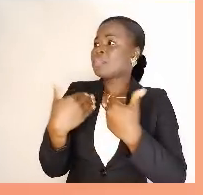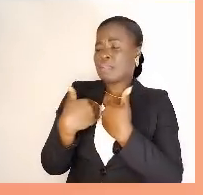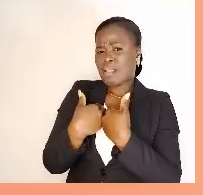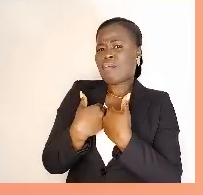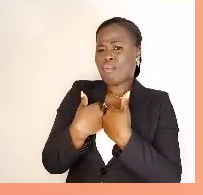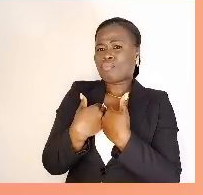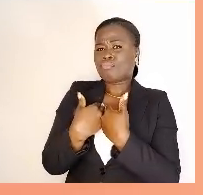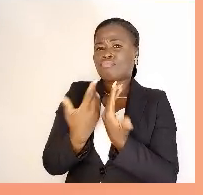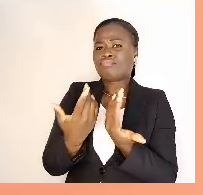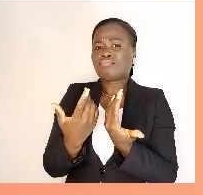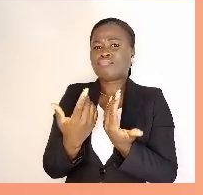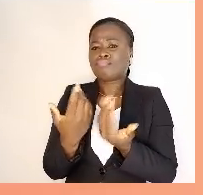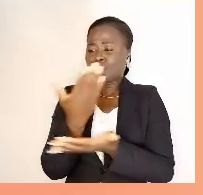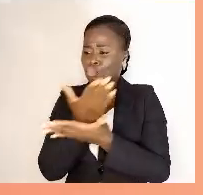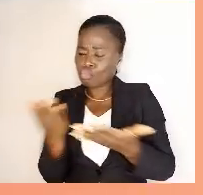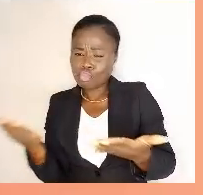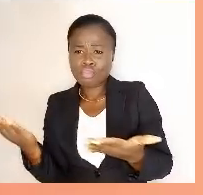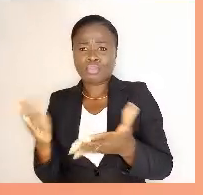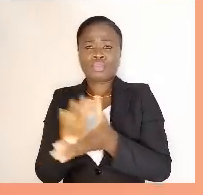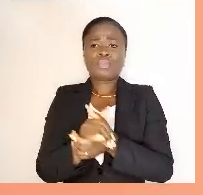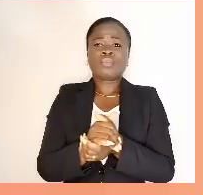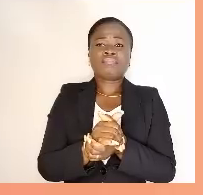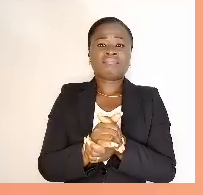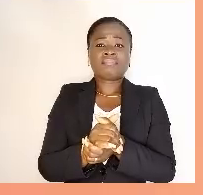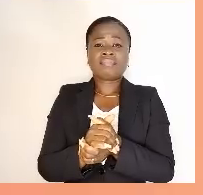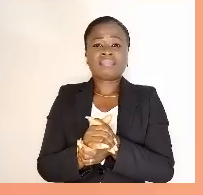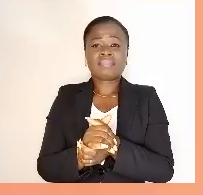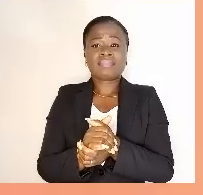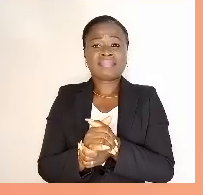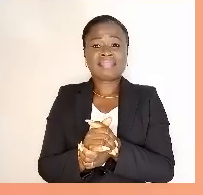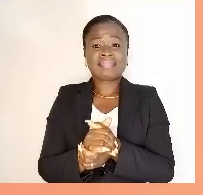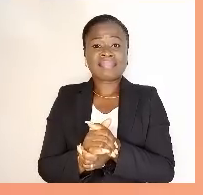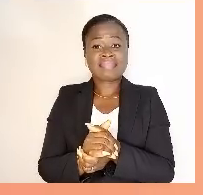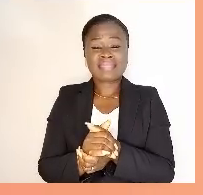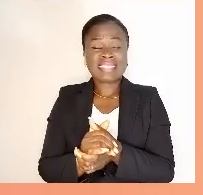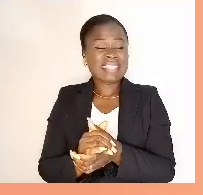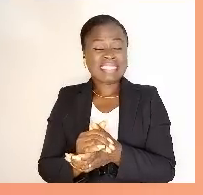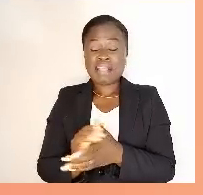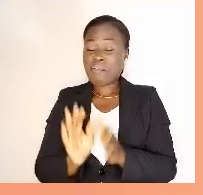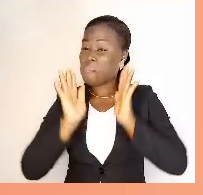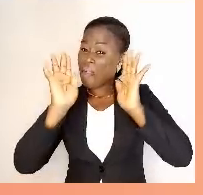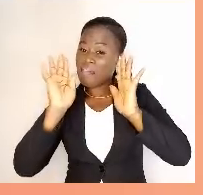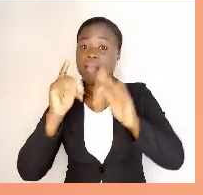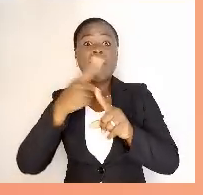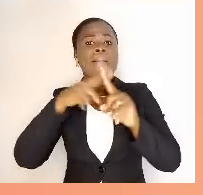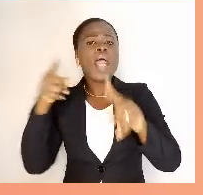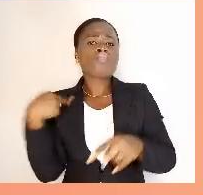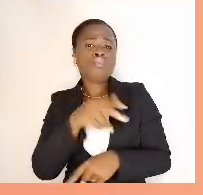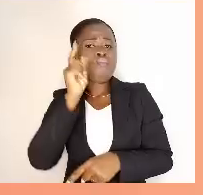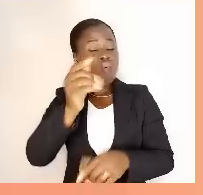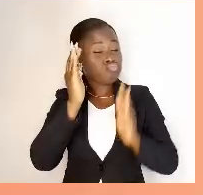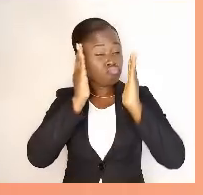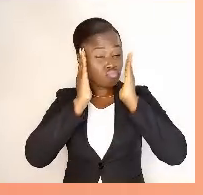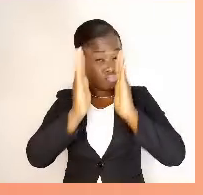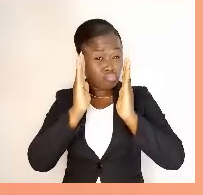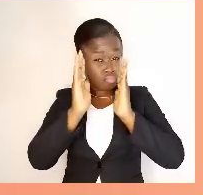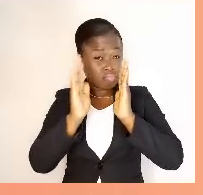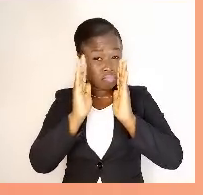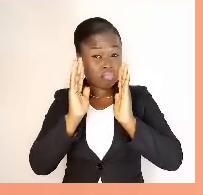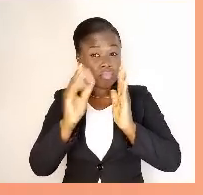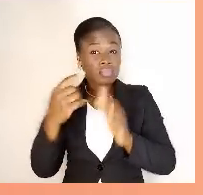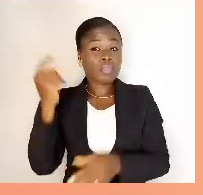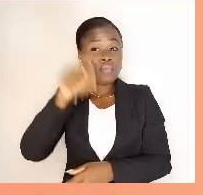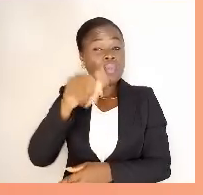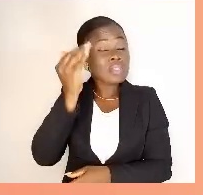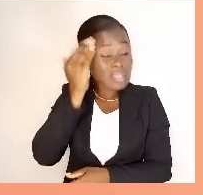Nous avons des réalisations indéniables et un potentiel incroyable. Mais soyons